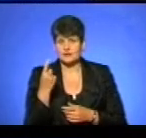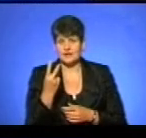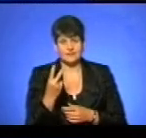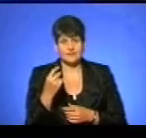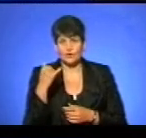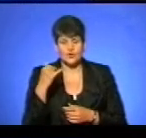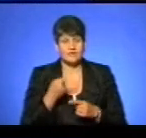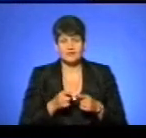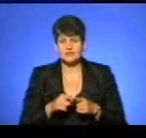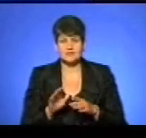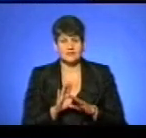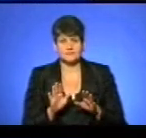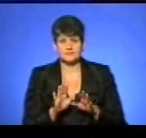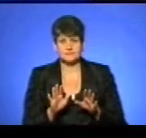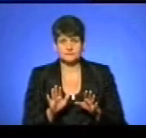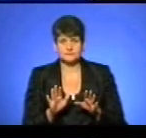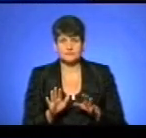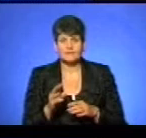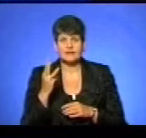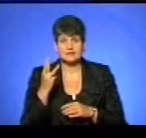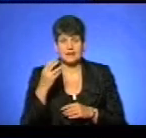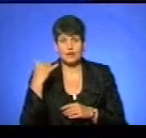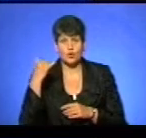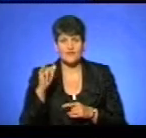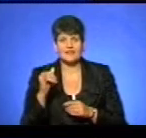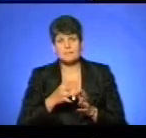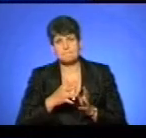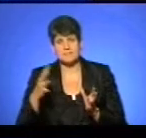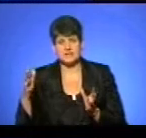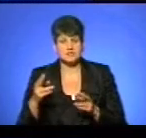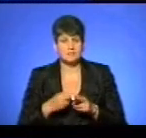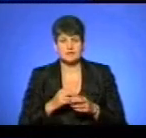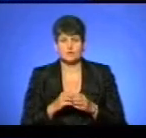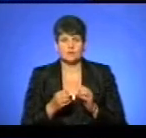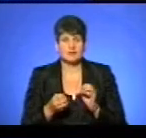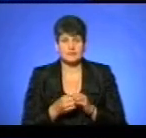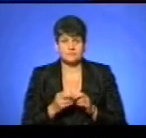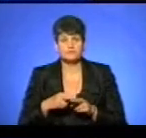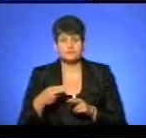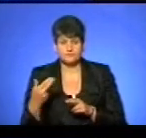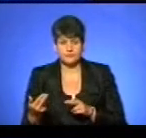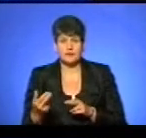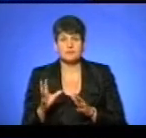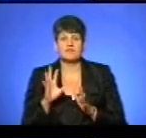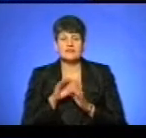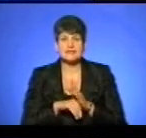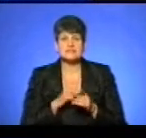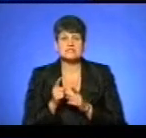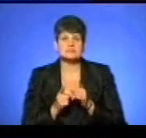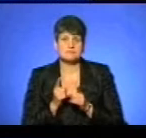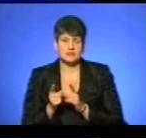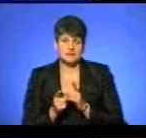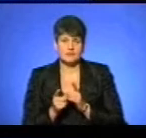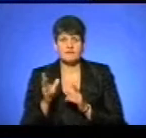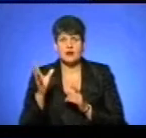корови – це не йде. Це, три корови і більше, без всяких питань, відшкодовується. І ми внесли зміни в порядок.